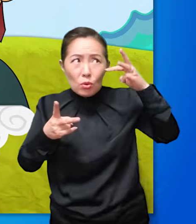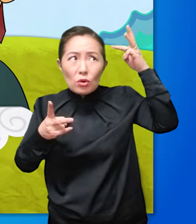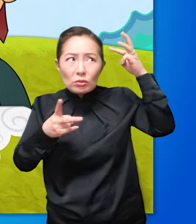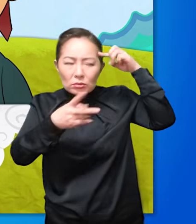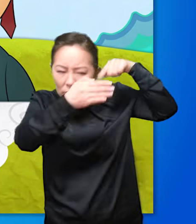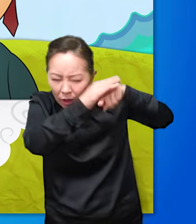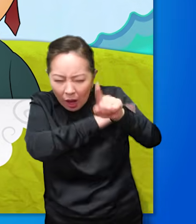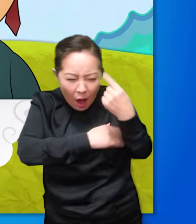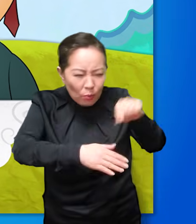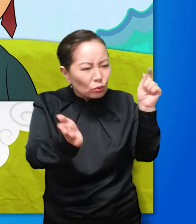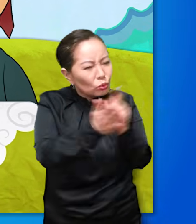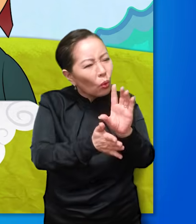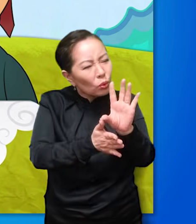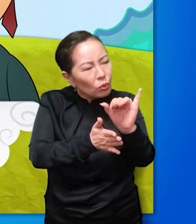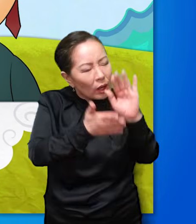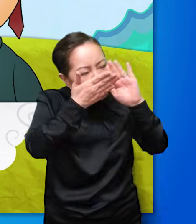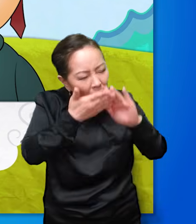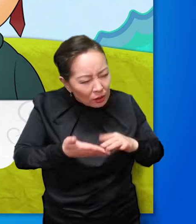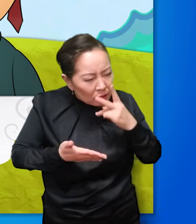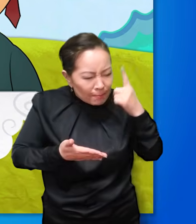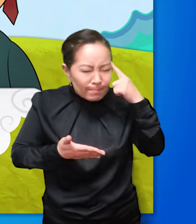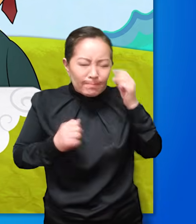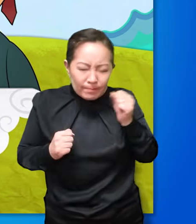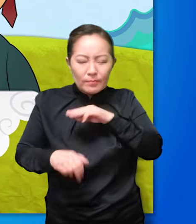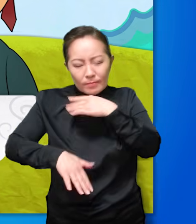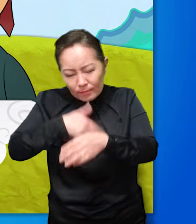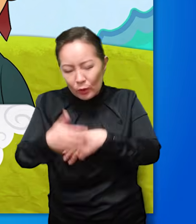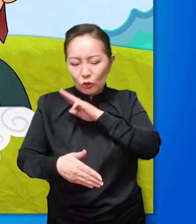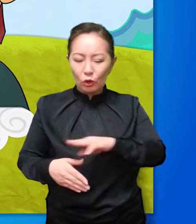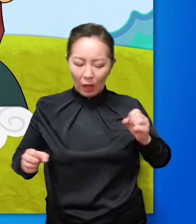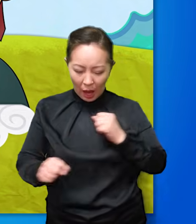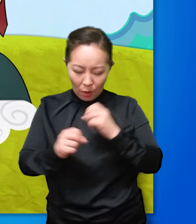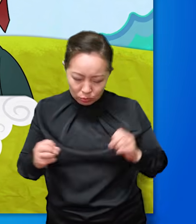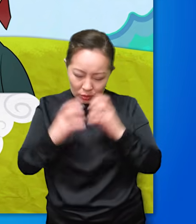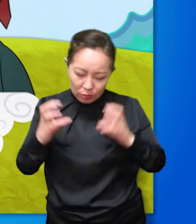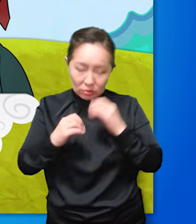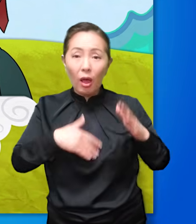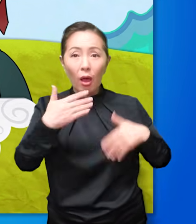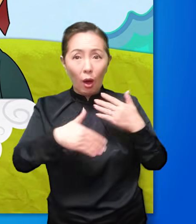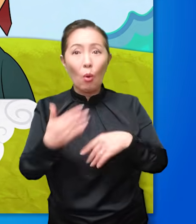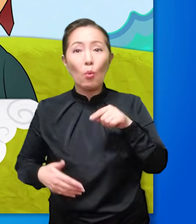талаар мэдхийн хүслээр олон жилийн турш цөхрөлтгүй шин зүйлсийг бүтээн нээж байлаа.